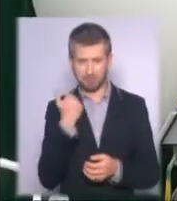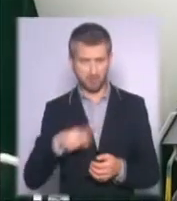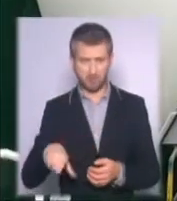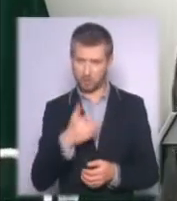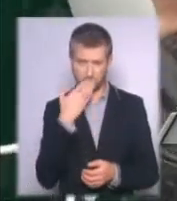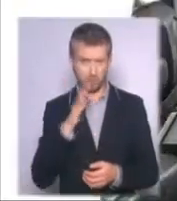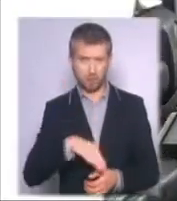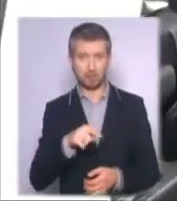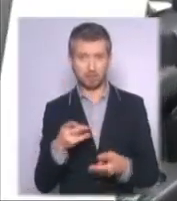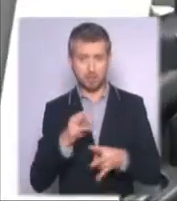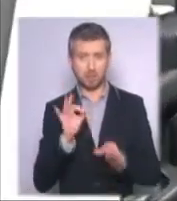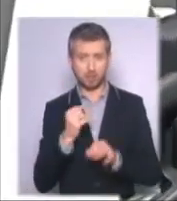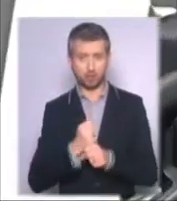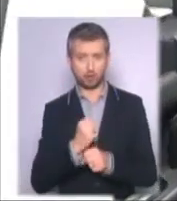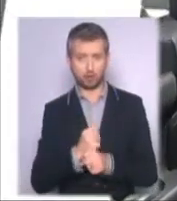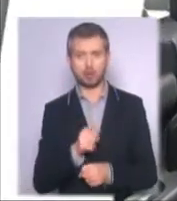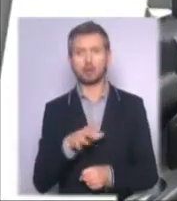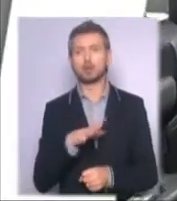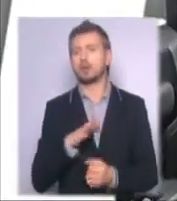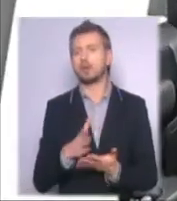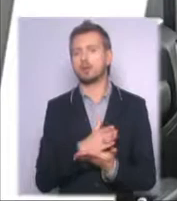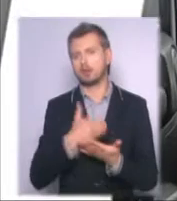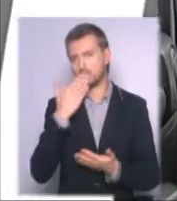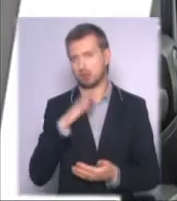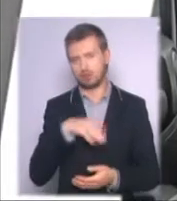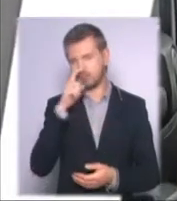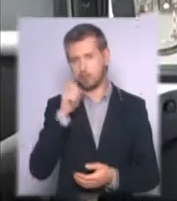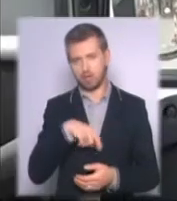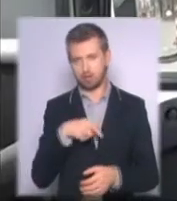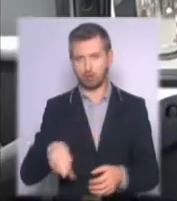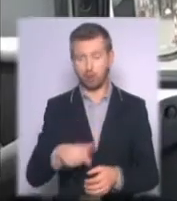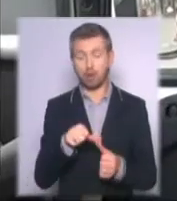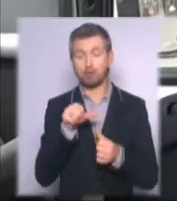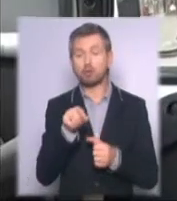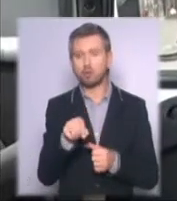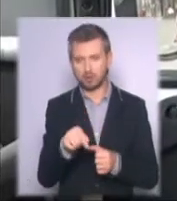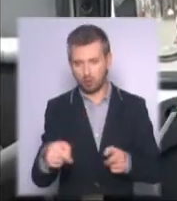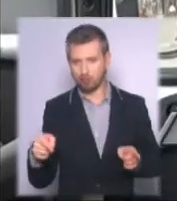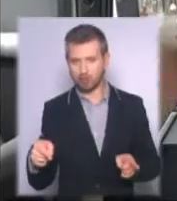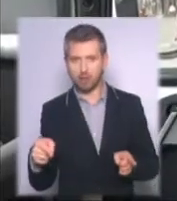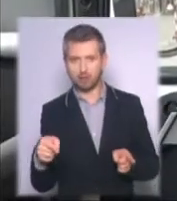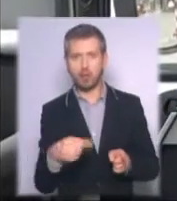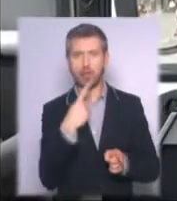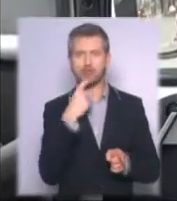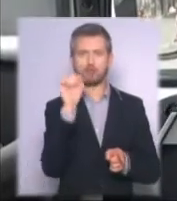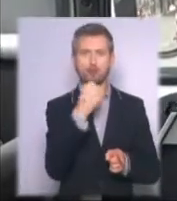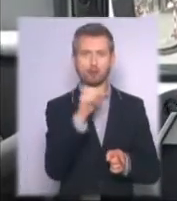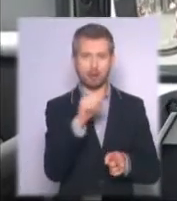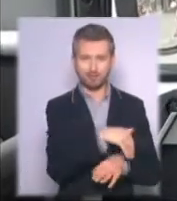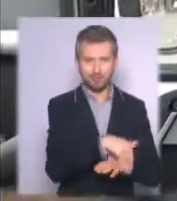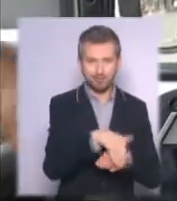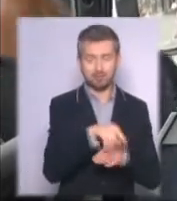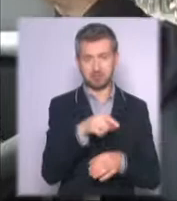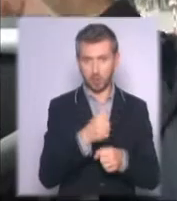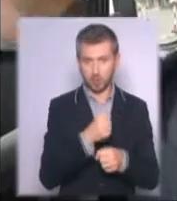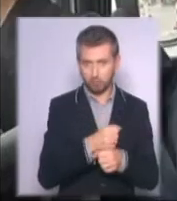треба нормально робити. То була зовсім погана дорога, участок особливо оцей. Там Червоноткацький переулок той зробили,